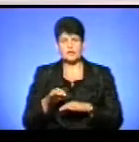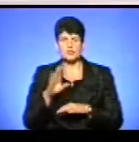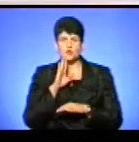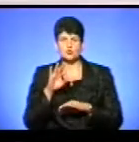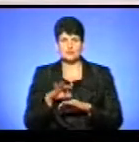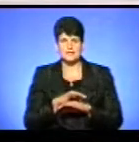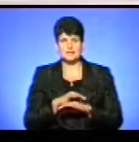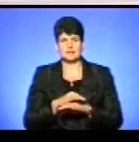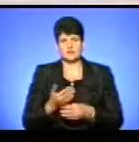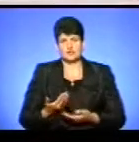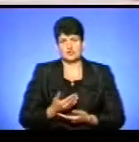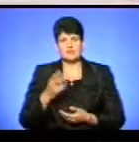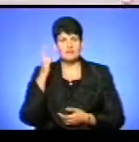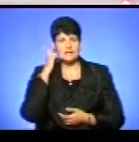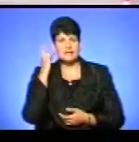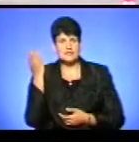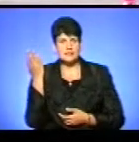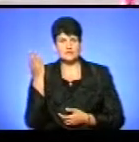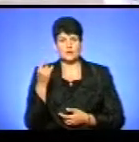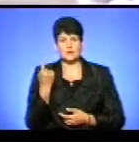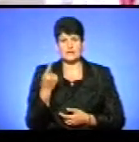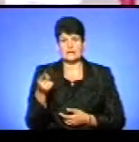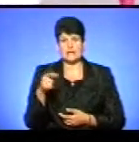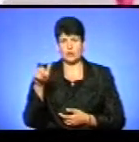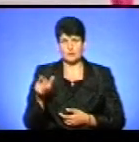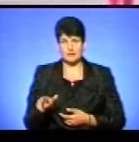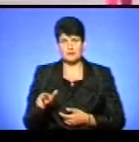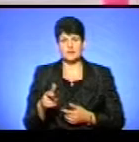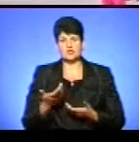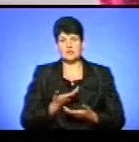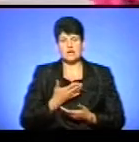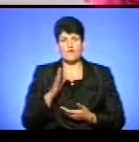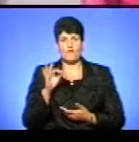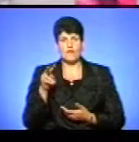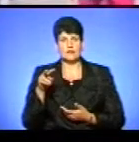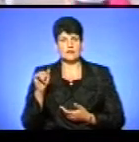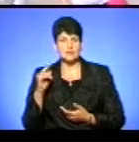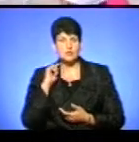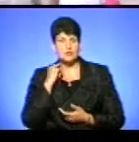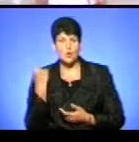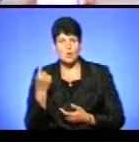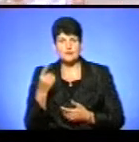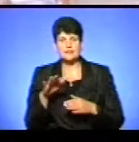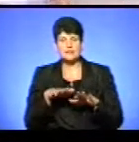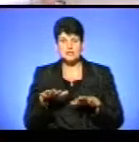міста Києва, а також один тернополянин та житель Волинської області, які на території